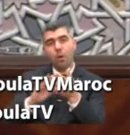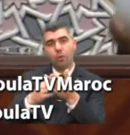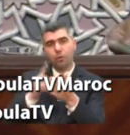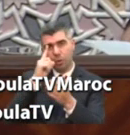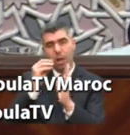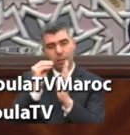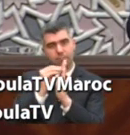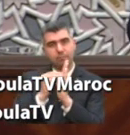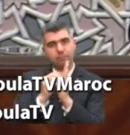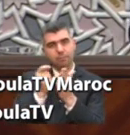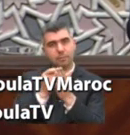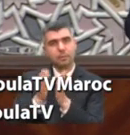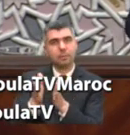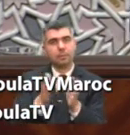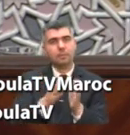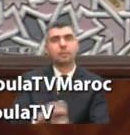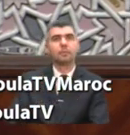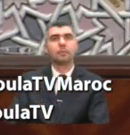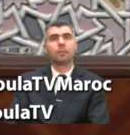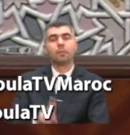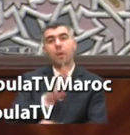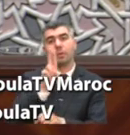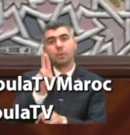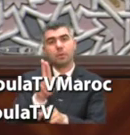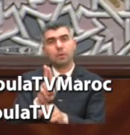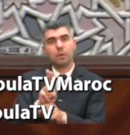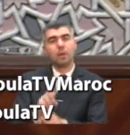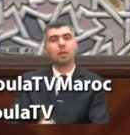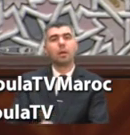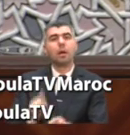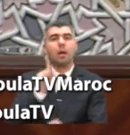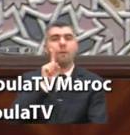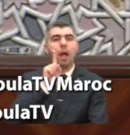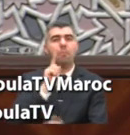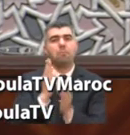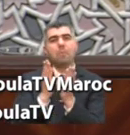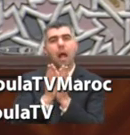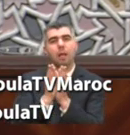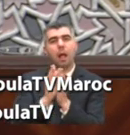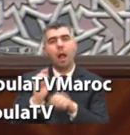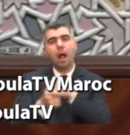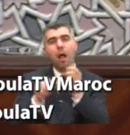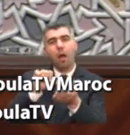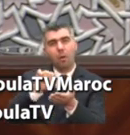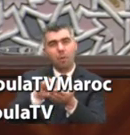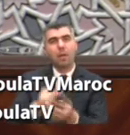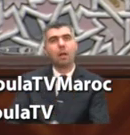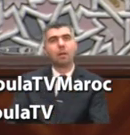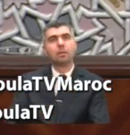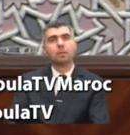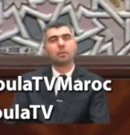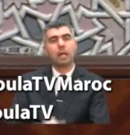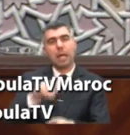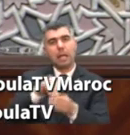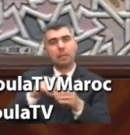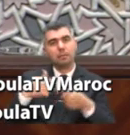شكرا. السؤال الموالي حول تمدرس الفتيات بالعالم القروي للسيدات والسادة النواب المحترمين من نفس